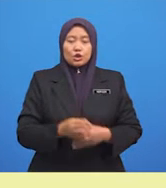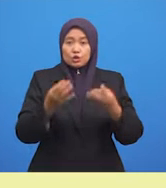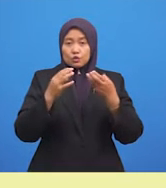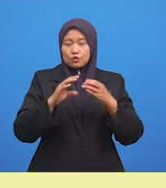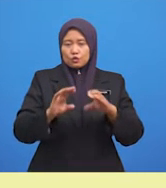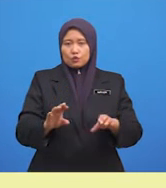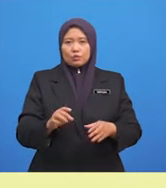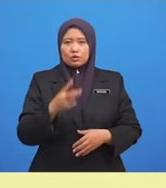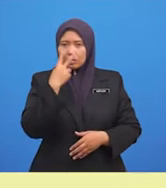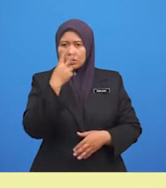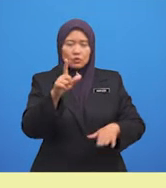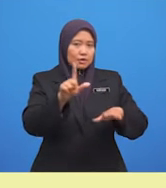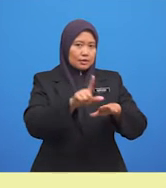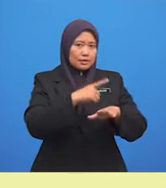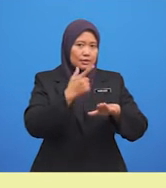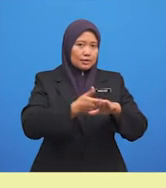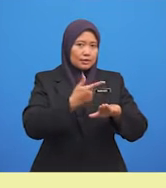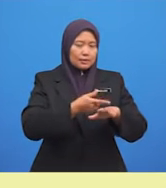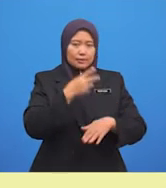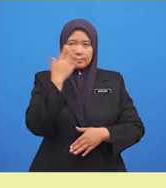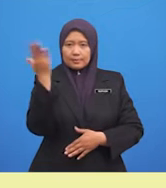Cuba selesaikan latihan tersebut.